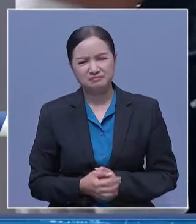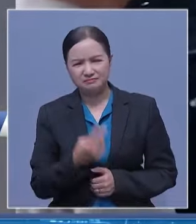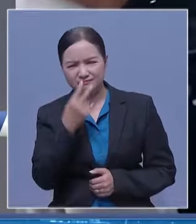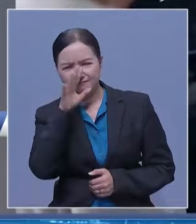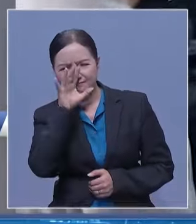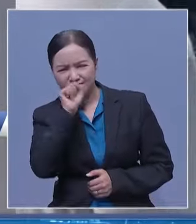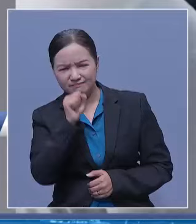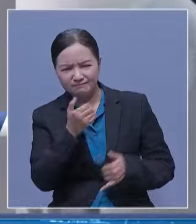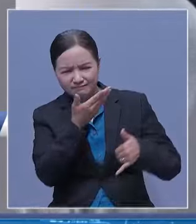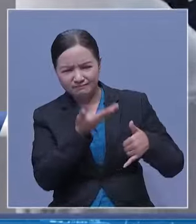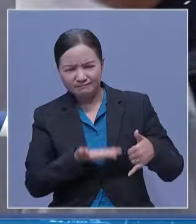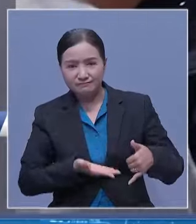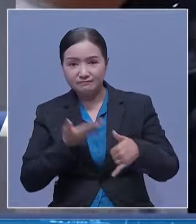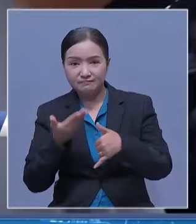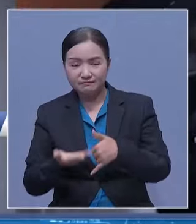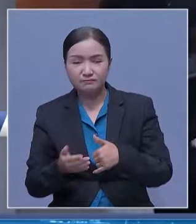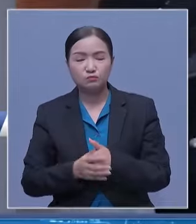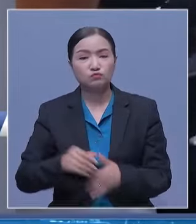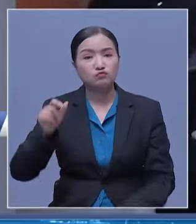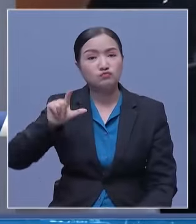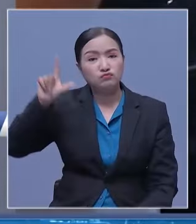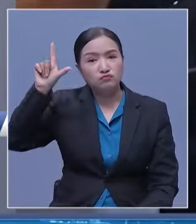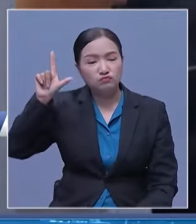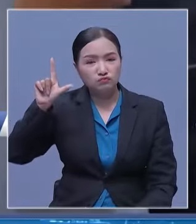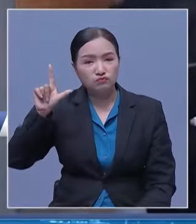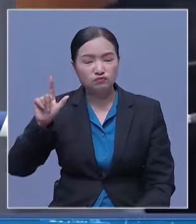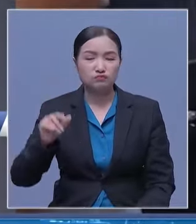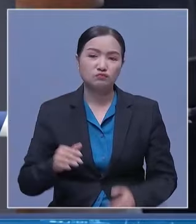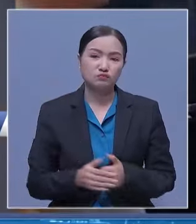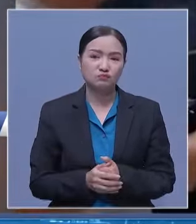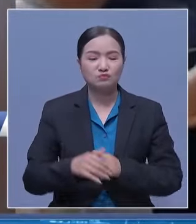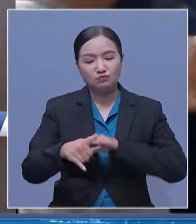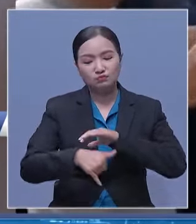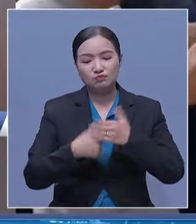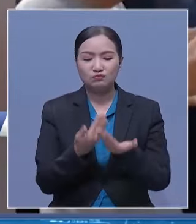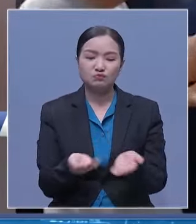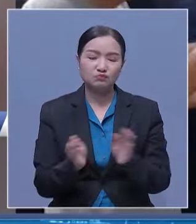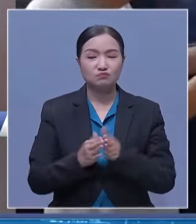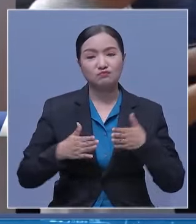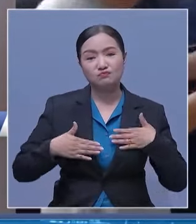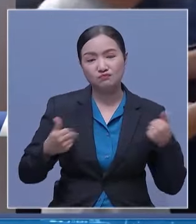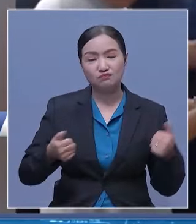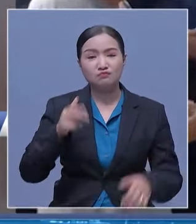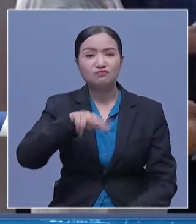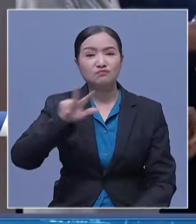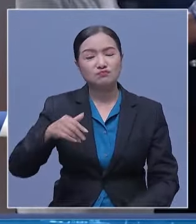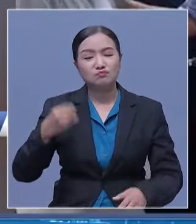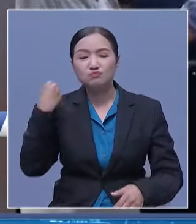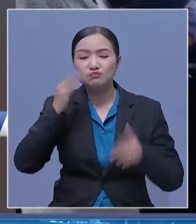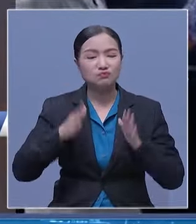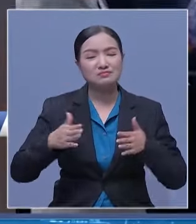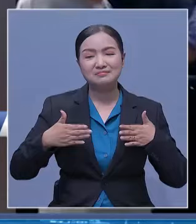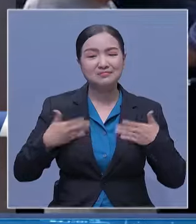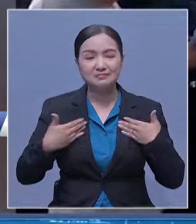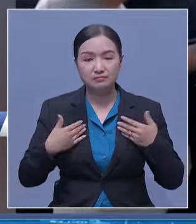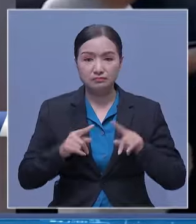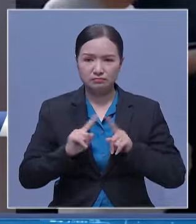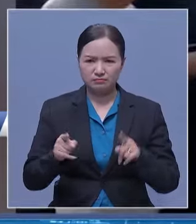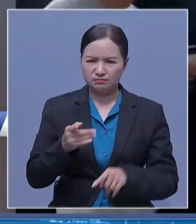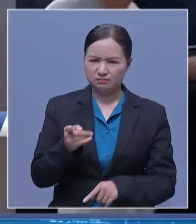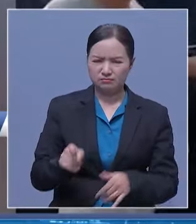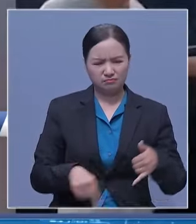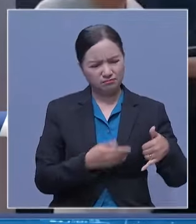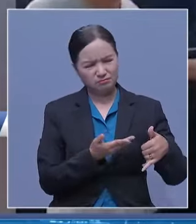ากัปกิริยาว่าคุณทักษิณได้พักโทษครอบครัวมีความสุขเพื่อไทยบอกทุกคนดีใจเหลือเกินแต่ว่าเจ้